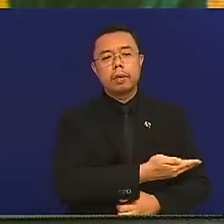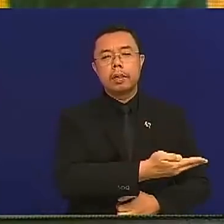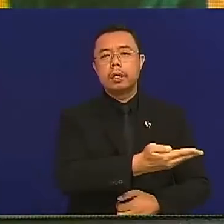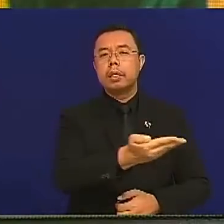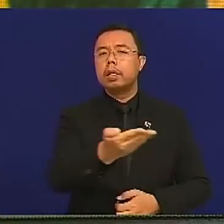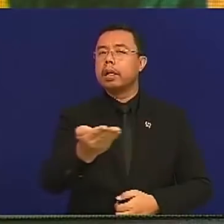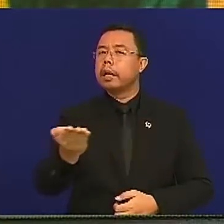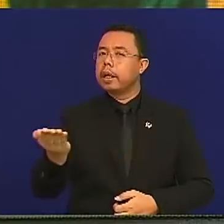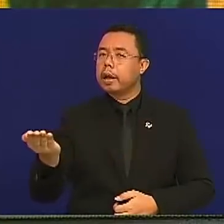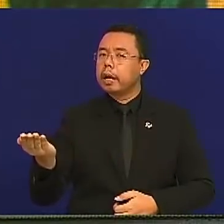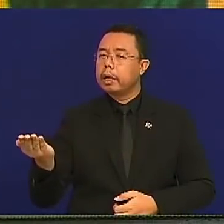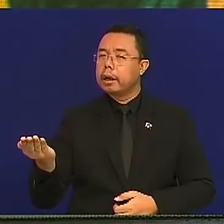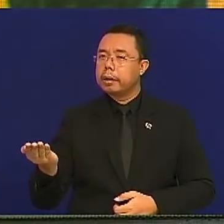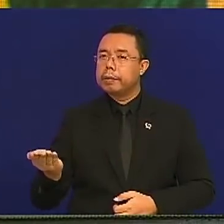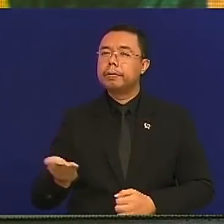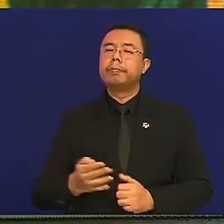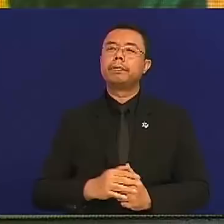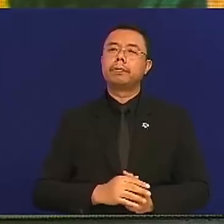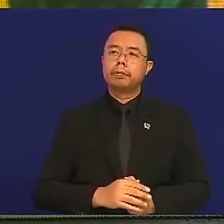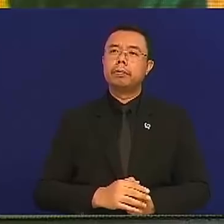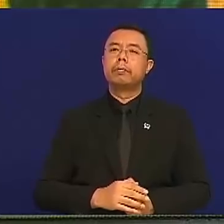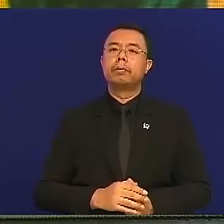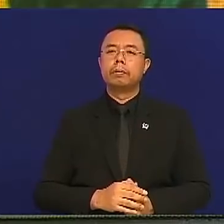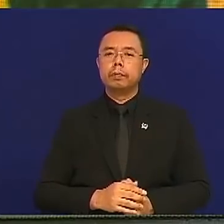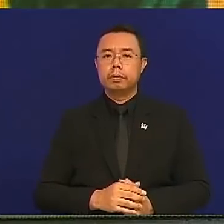selamatkan mereka.